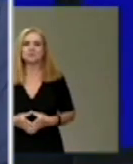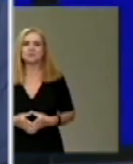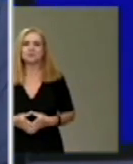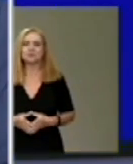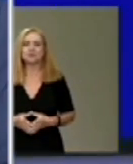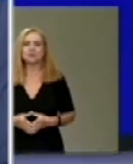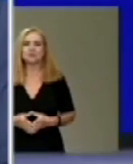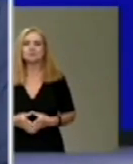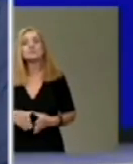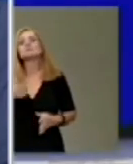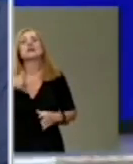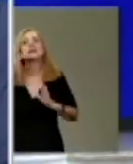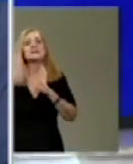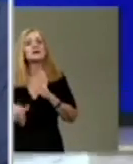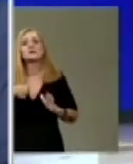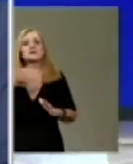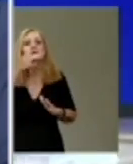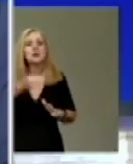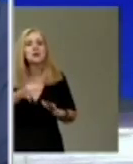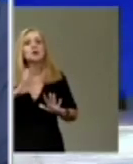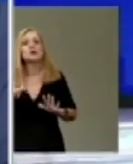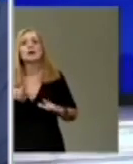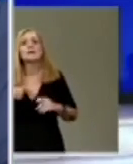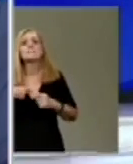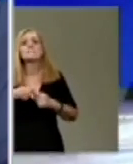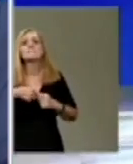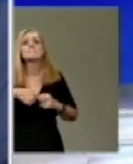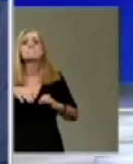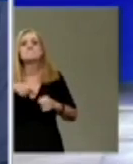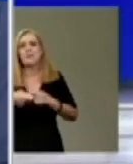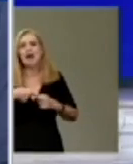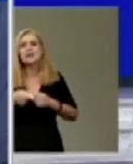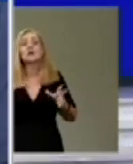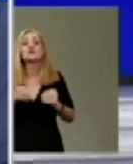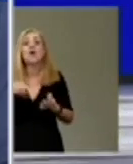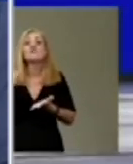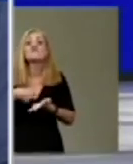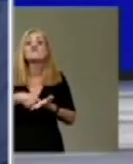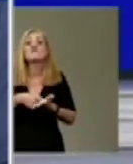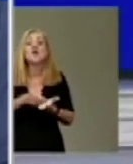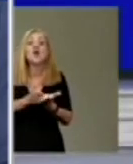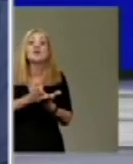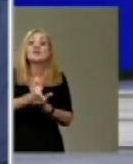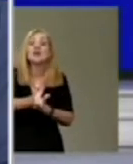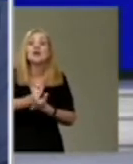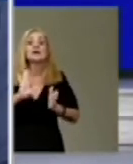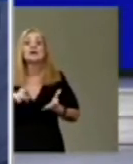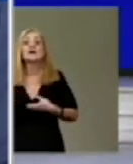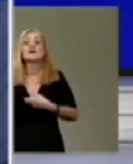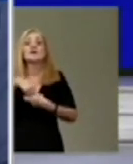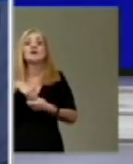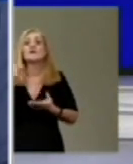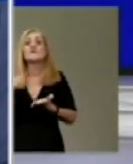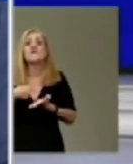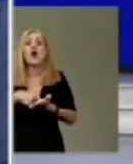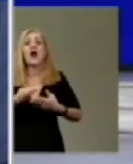ρόδο κύριε πανταζή θέλετε να μπούμε σε δυο-τρεις πλατφόρμες σε μεσιτικά γραφεία να δούμε όσο νοικιάζεται η